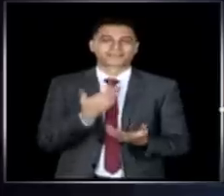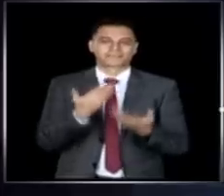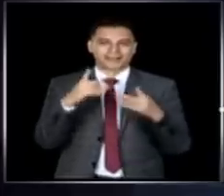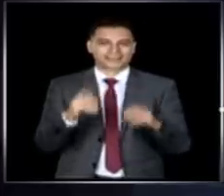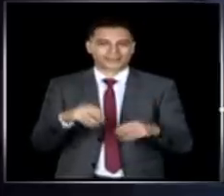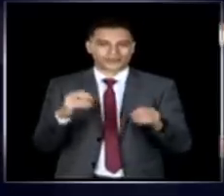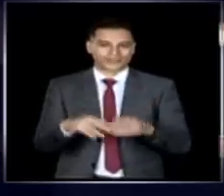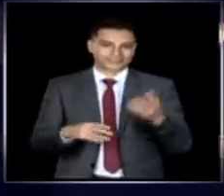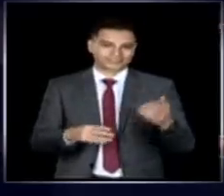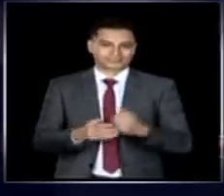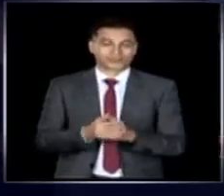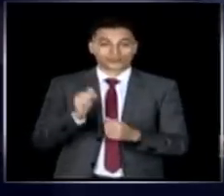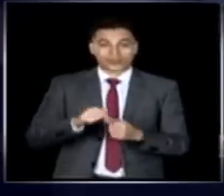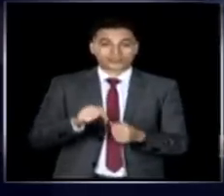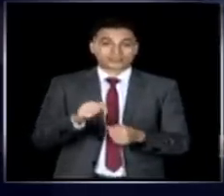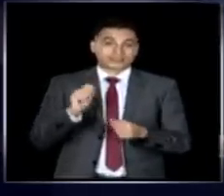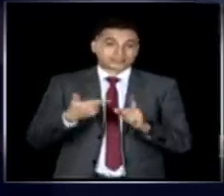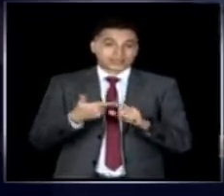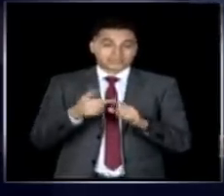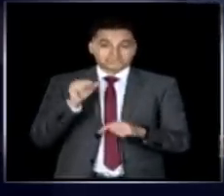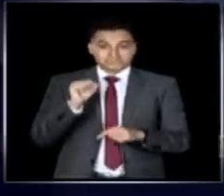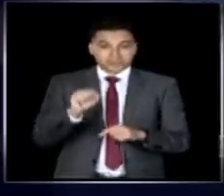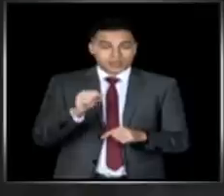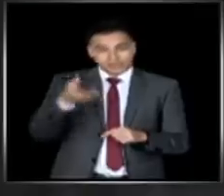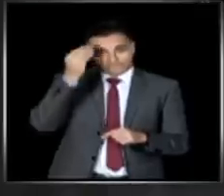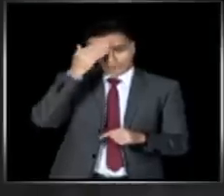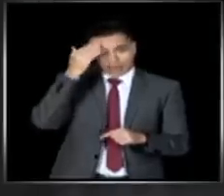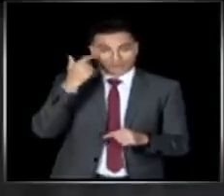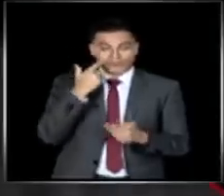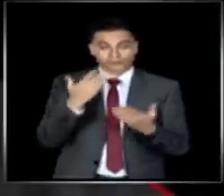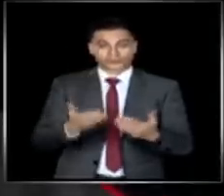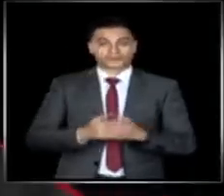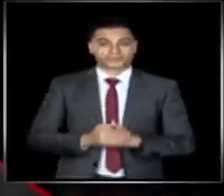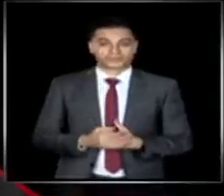التوفيق. شكرا. ودلوقتي مع الفقرة الثانية، فقرة المعرفة.